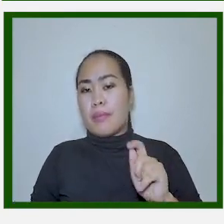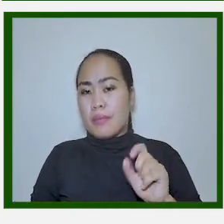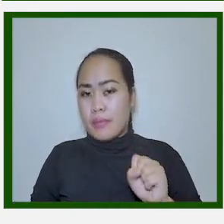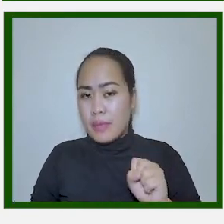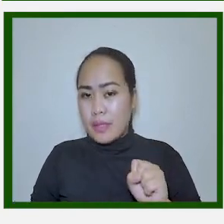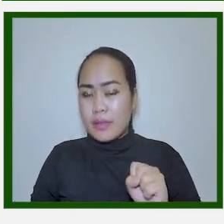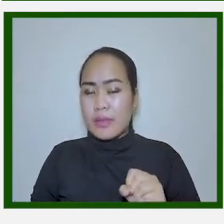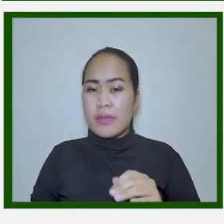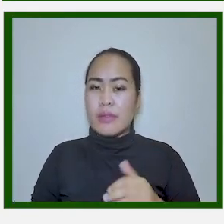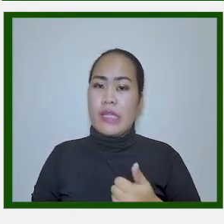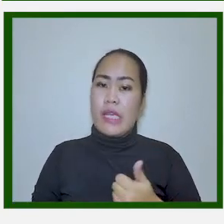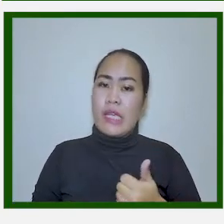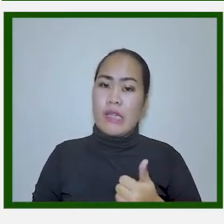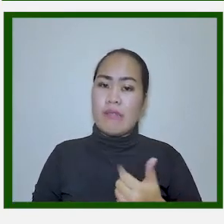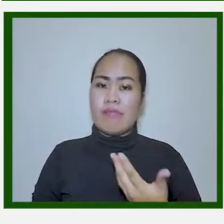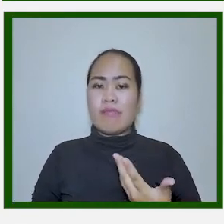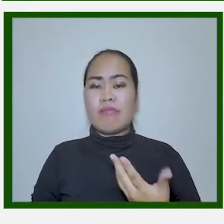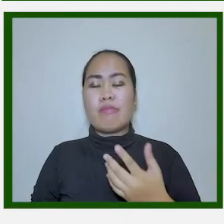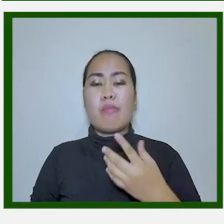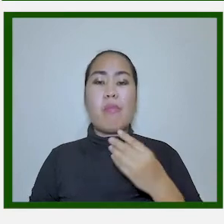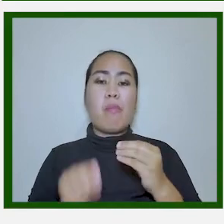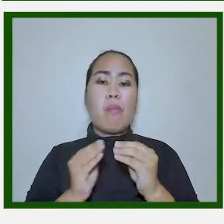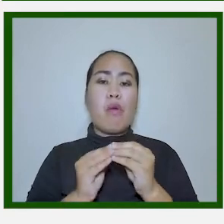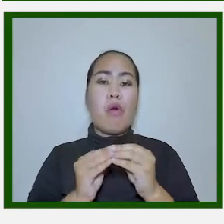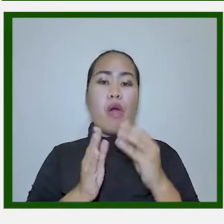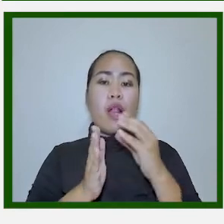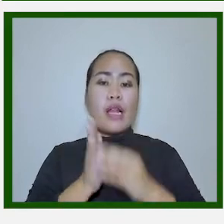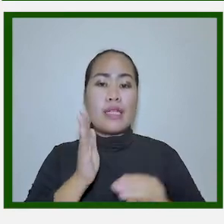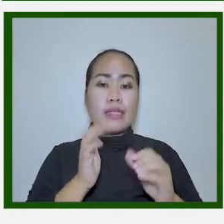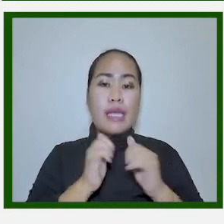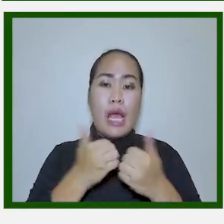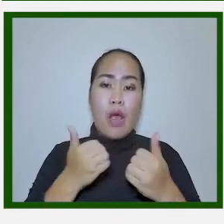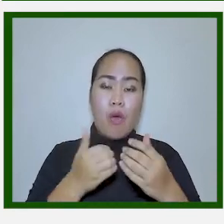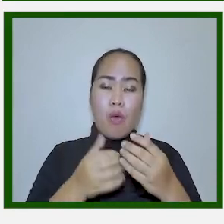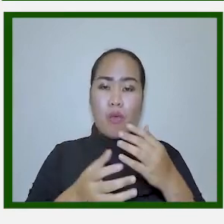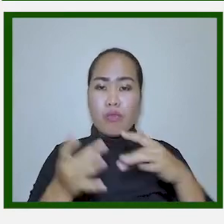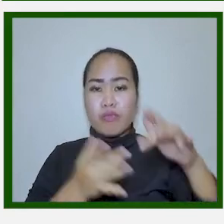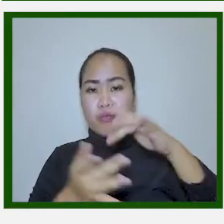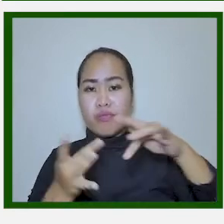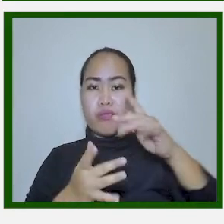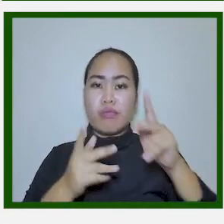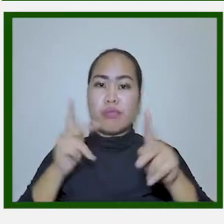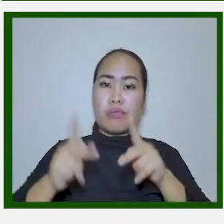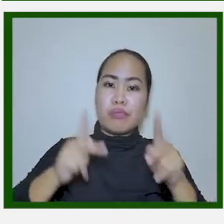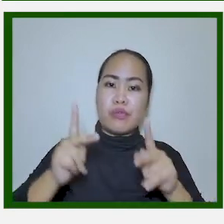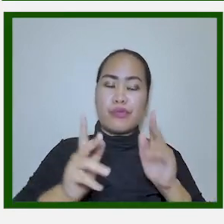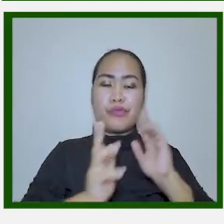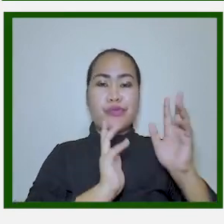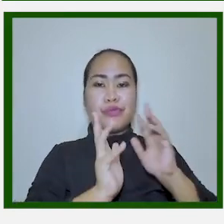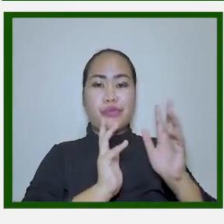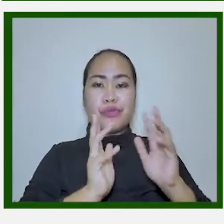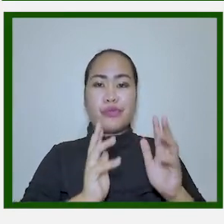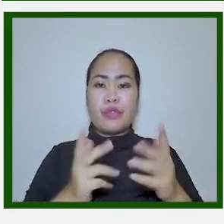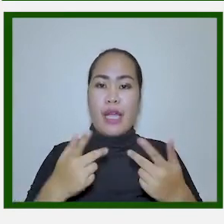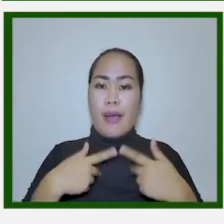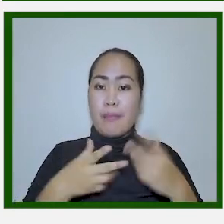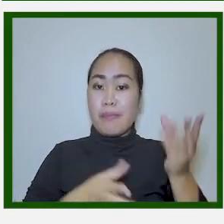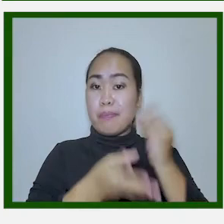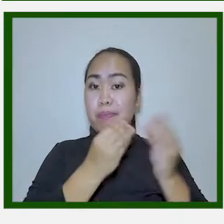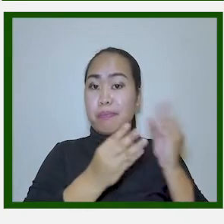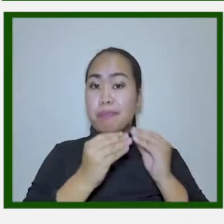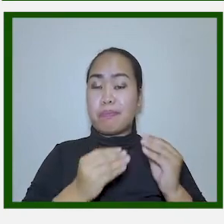Again, interaction, no, with other people na kukuha ang virus na ito. And of course, yung surfaces nga. So talagang